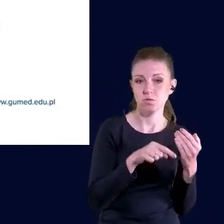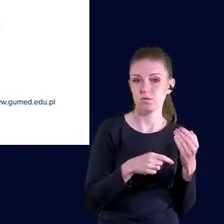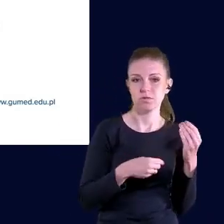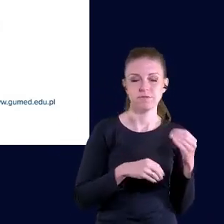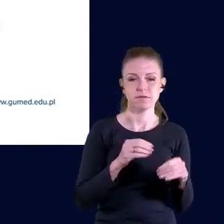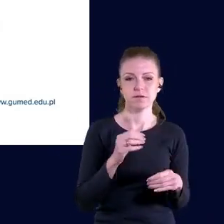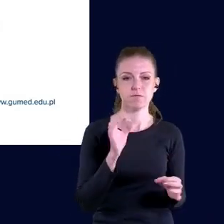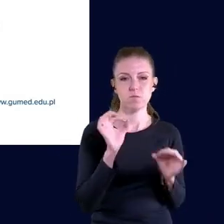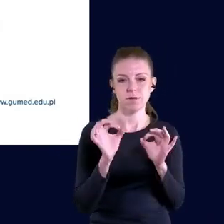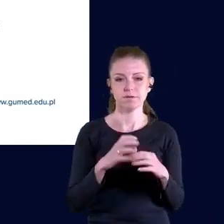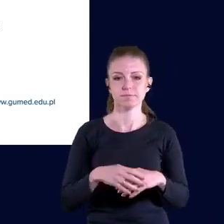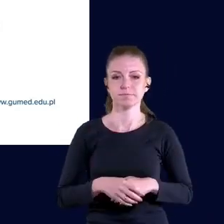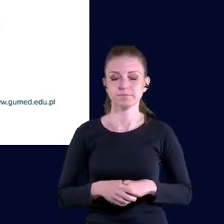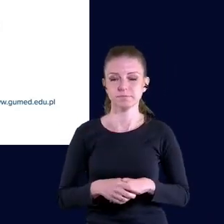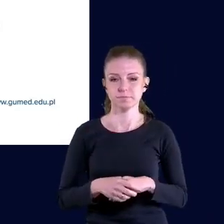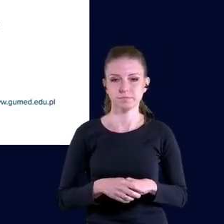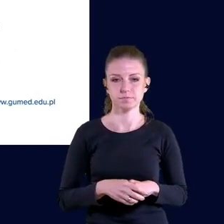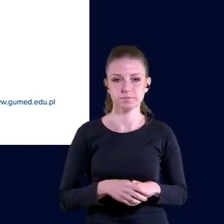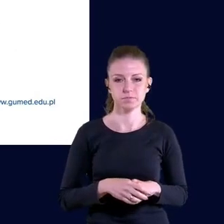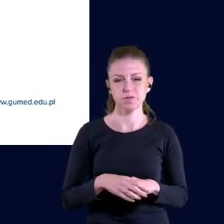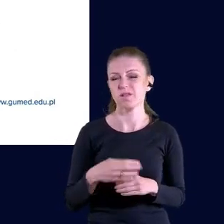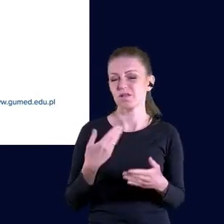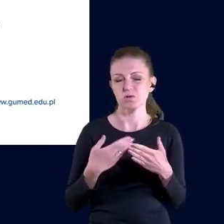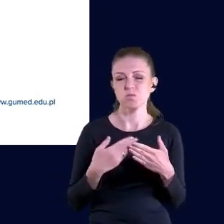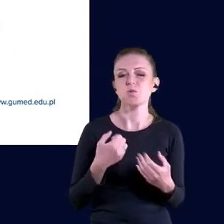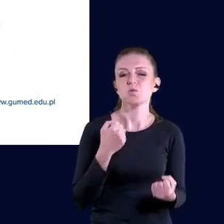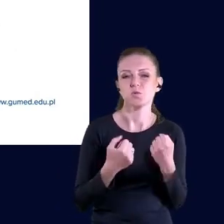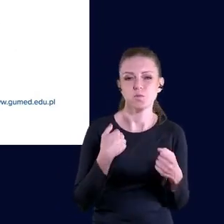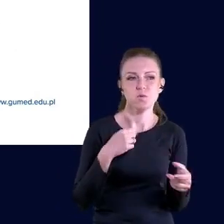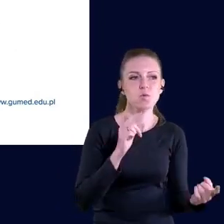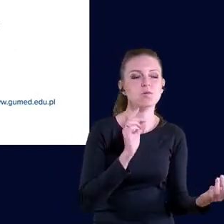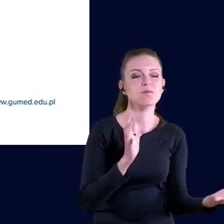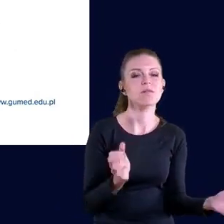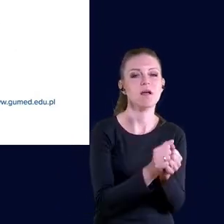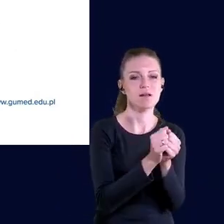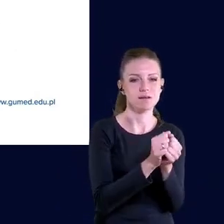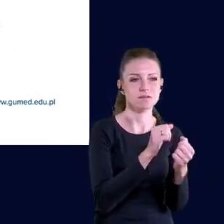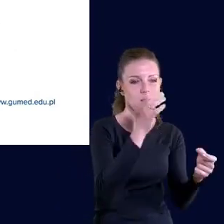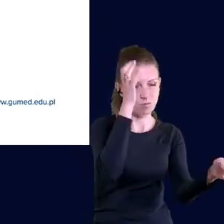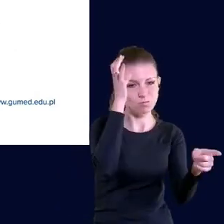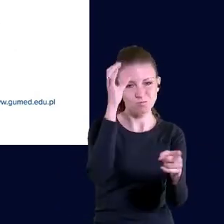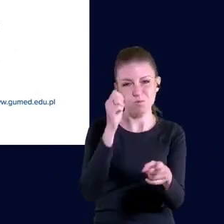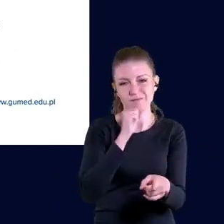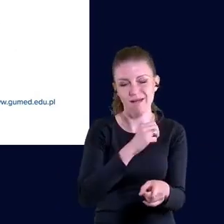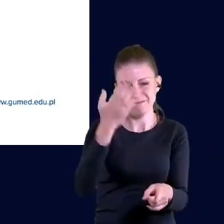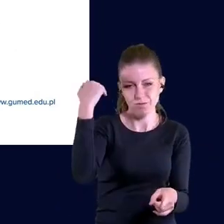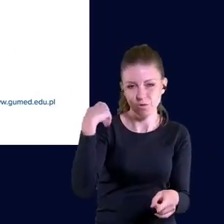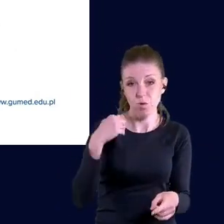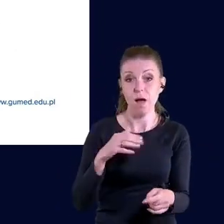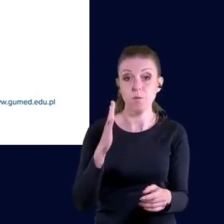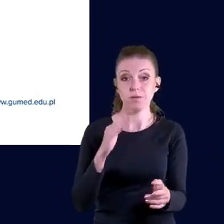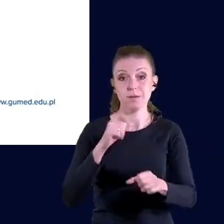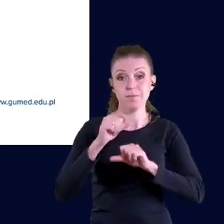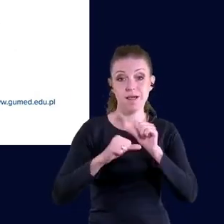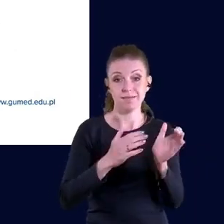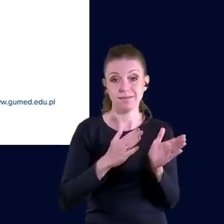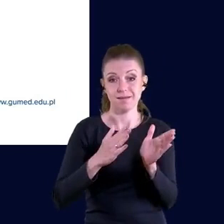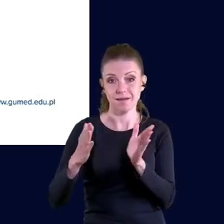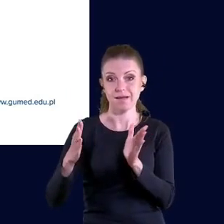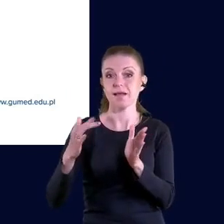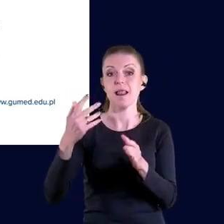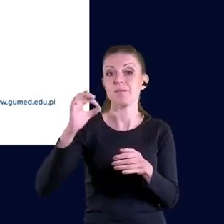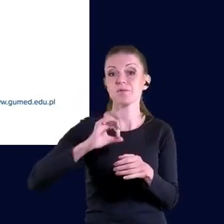najtrudniej było dotrzeć do moich autorów znam 2003-2005 stanów wydanych latach udostępniliśmy między